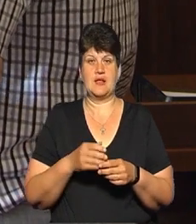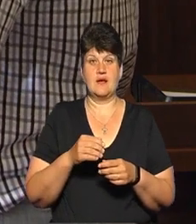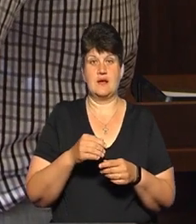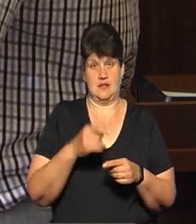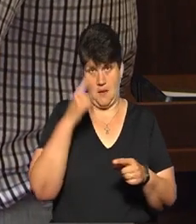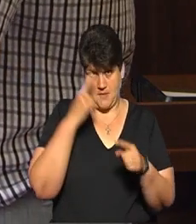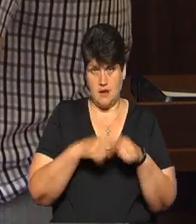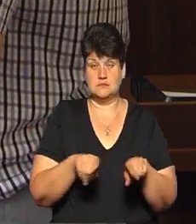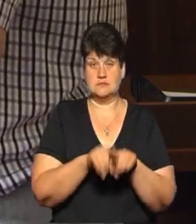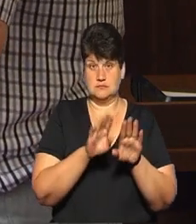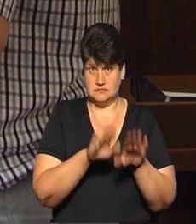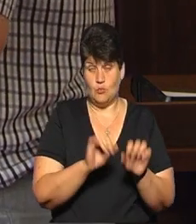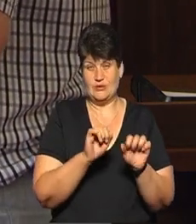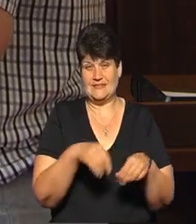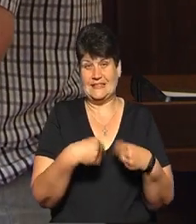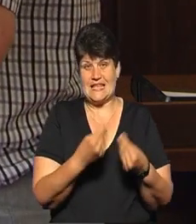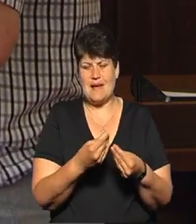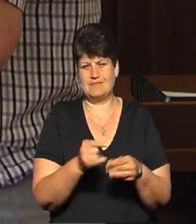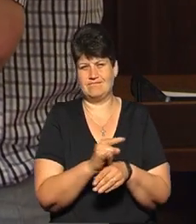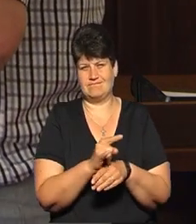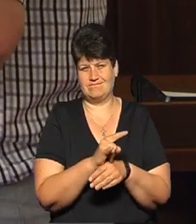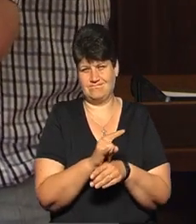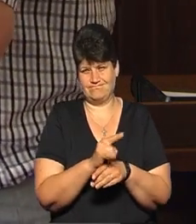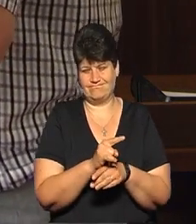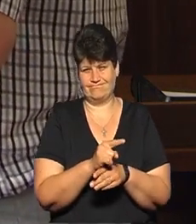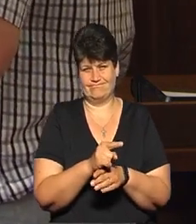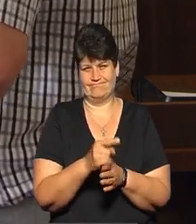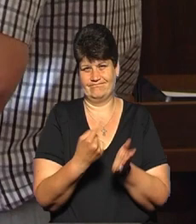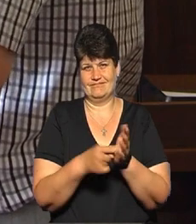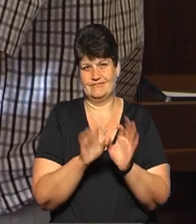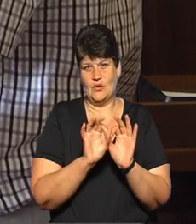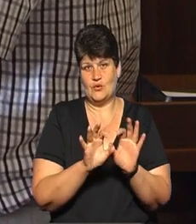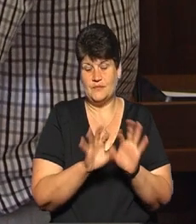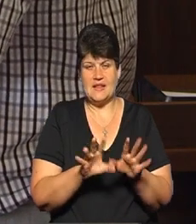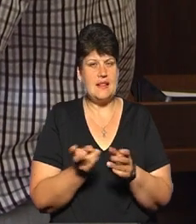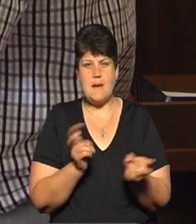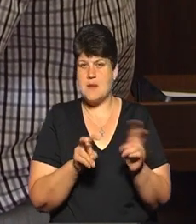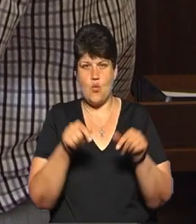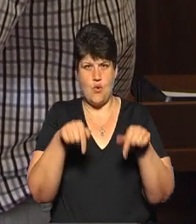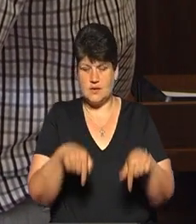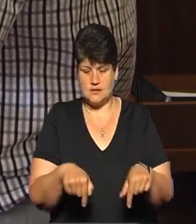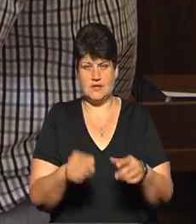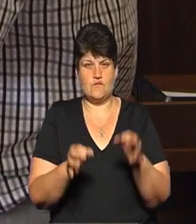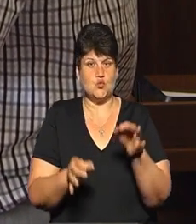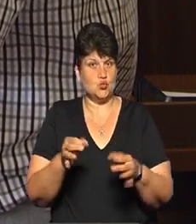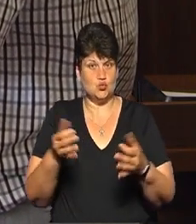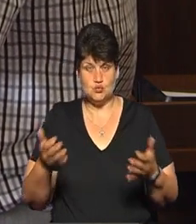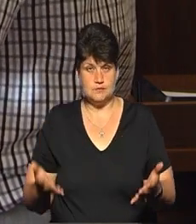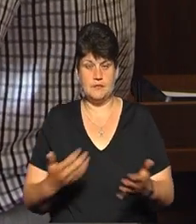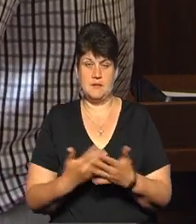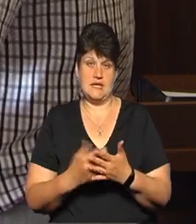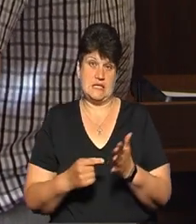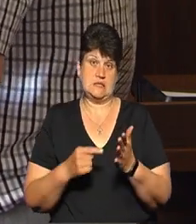з метою дачі ними неправдивих показів, відмови дачі показів, нез'явлення до органу судового розслідування чи до суду, з метою